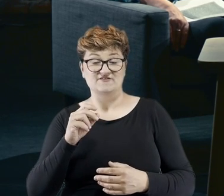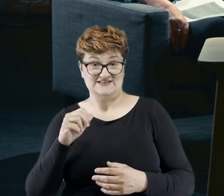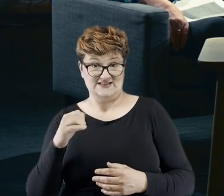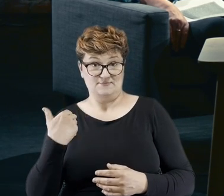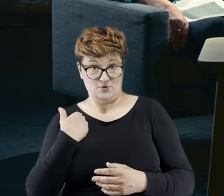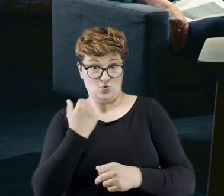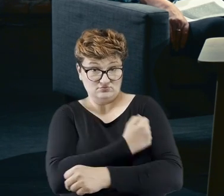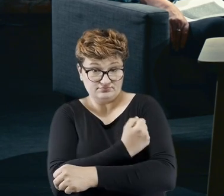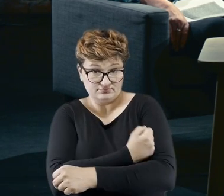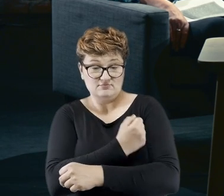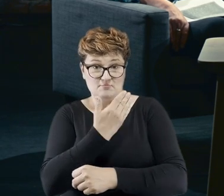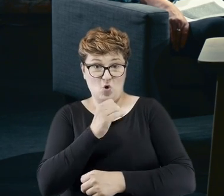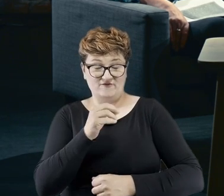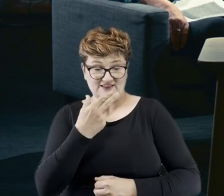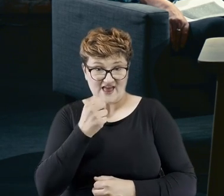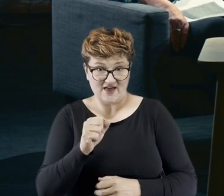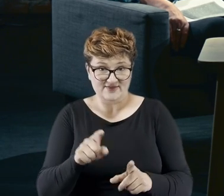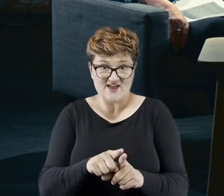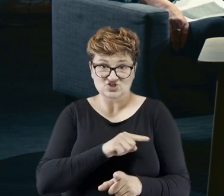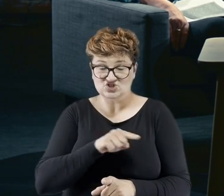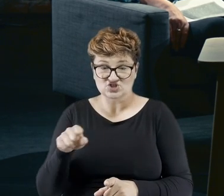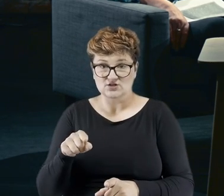też morfinistą?